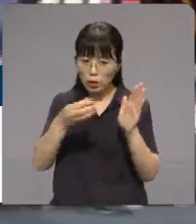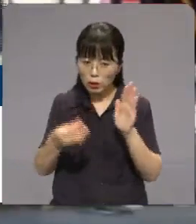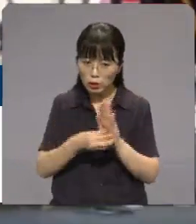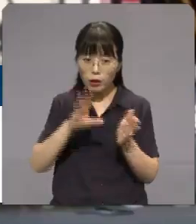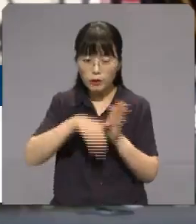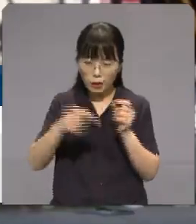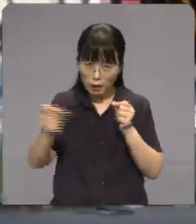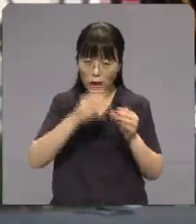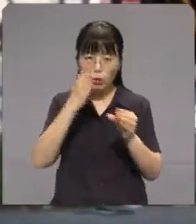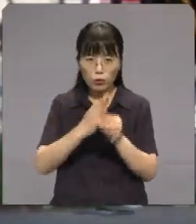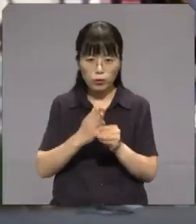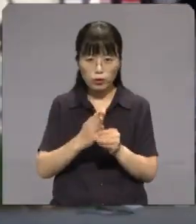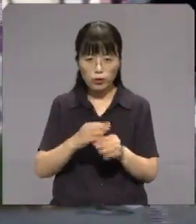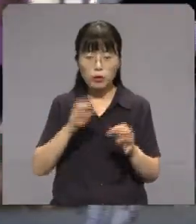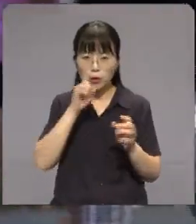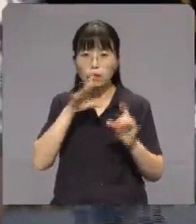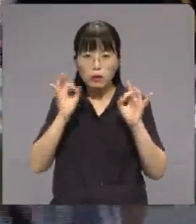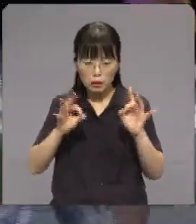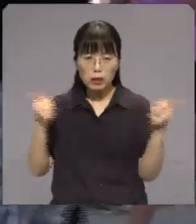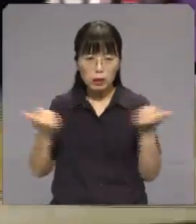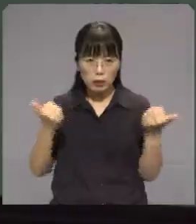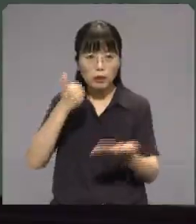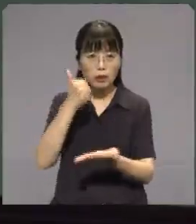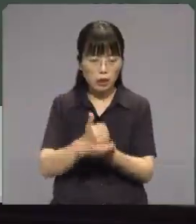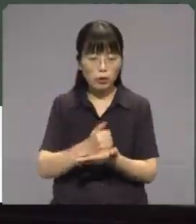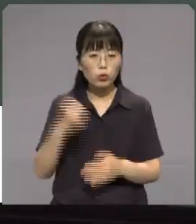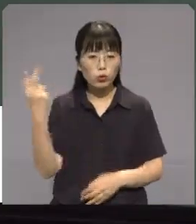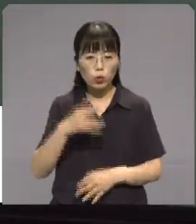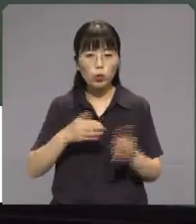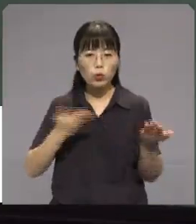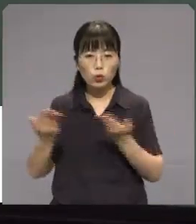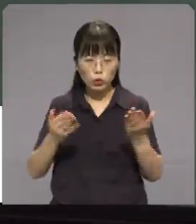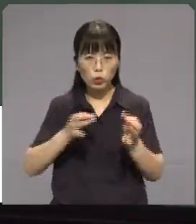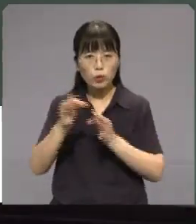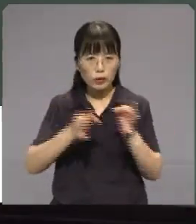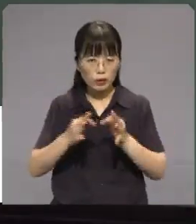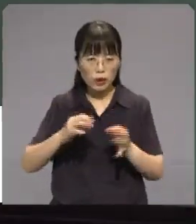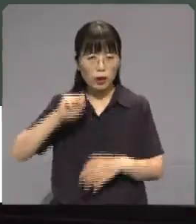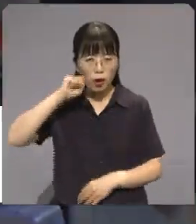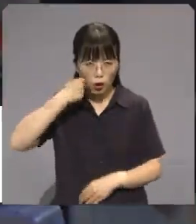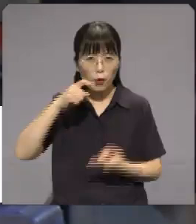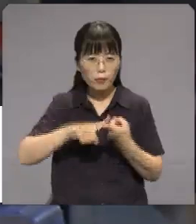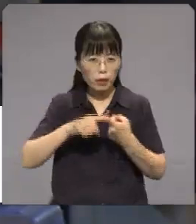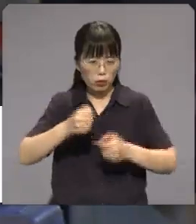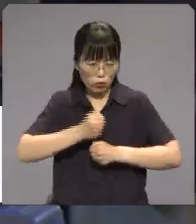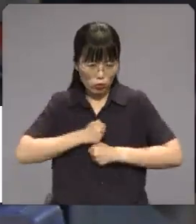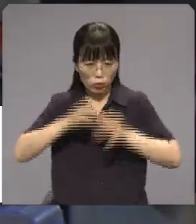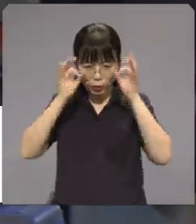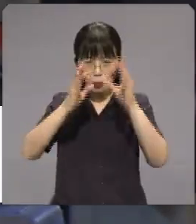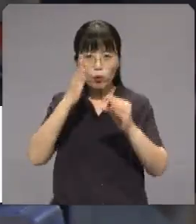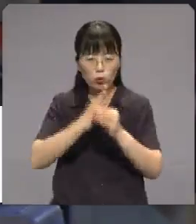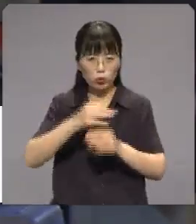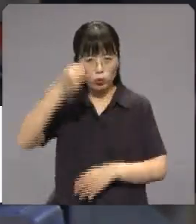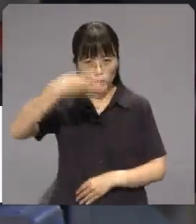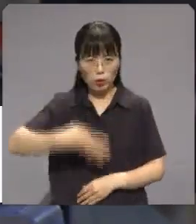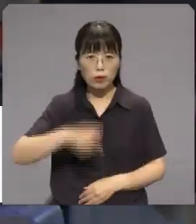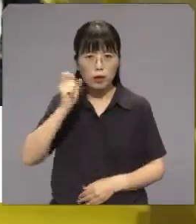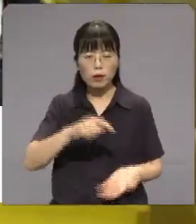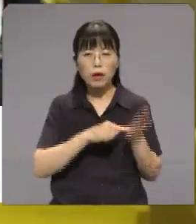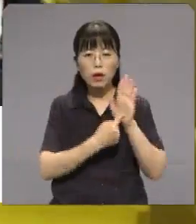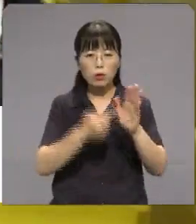기록했습니다 제파 연준 의장은 그러면서도 노동시장 두나 위협에도 주의를 기울이고 있다고 여러 차례